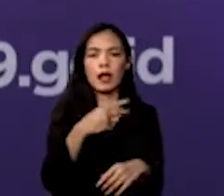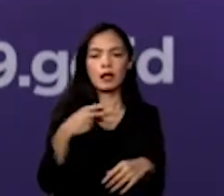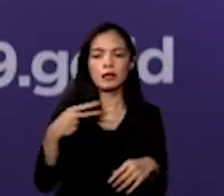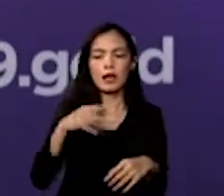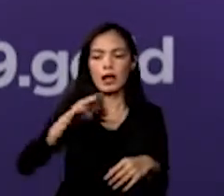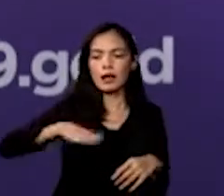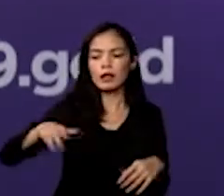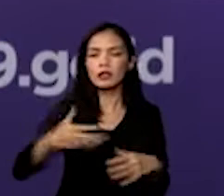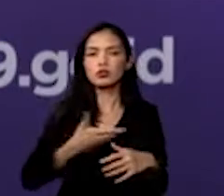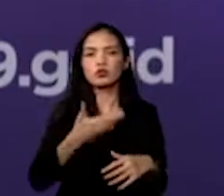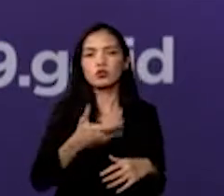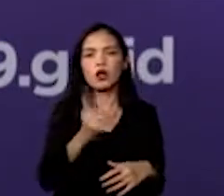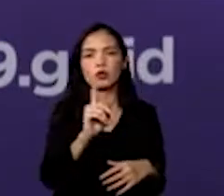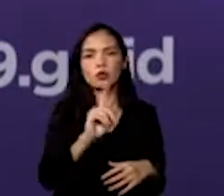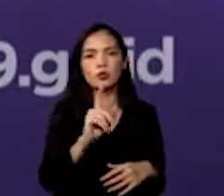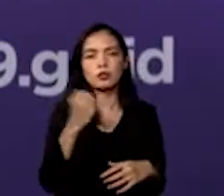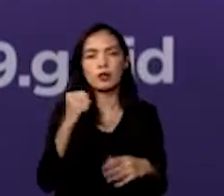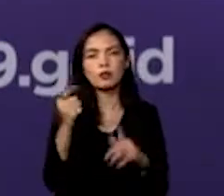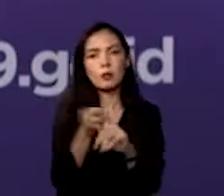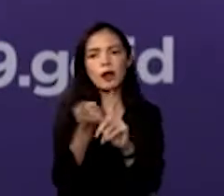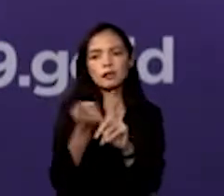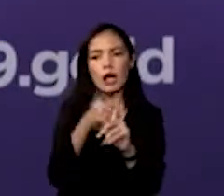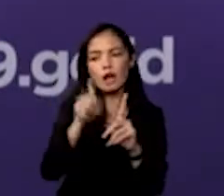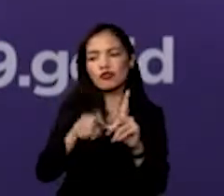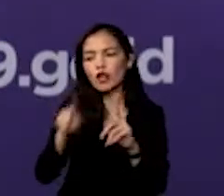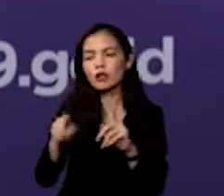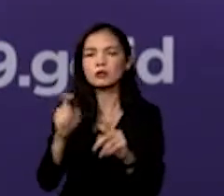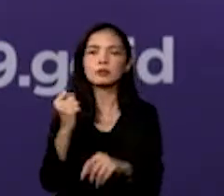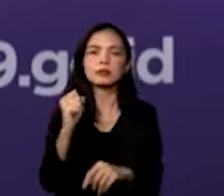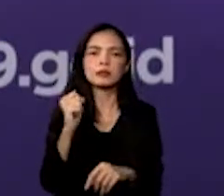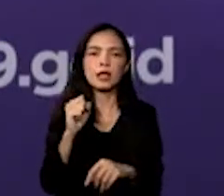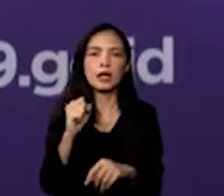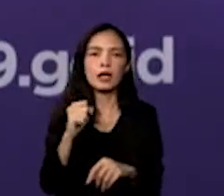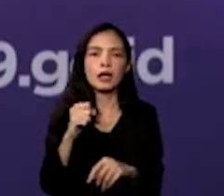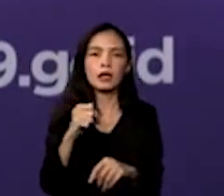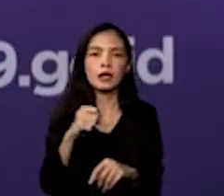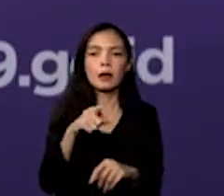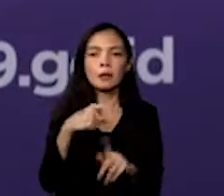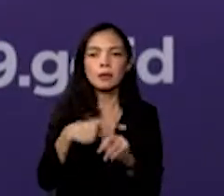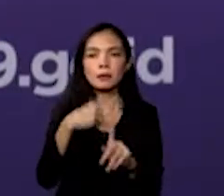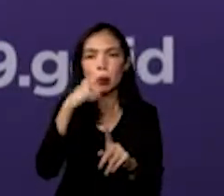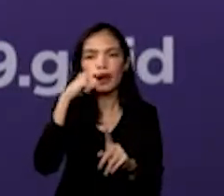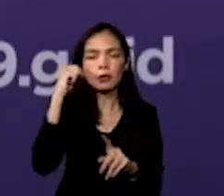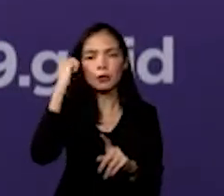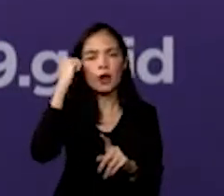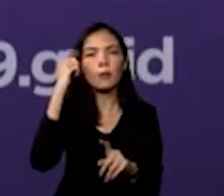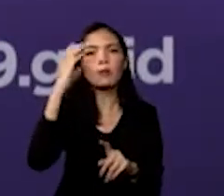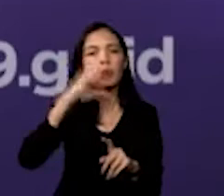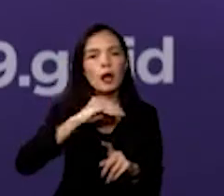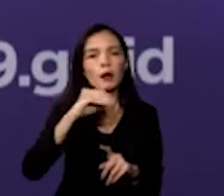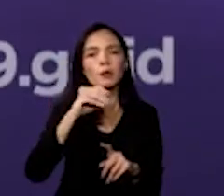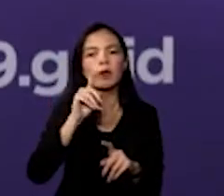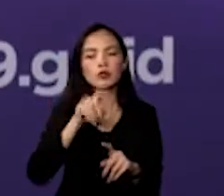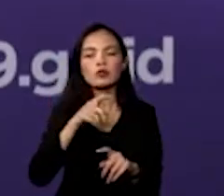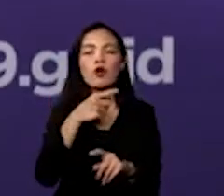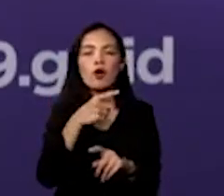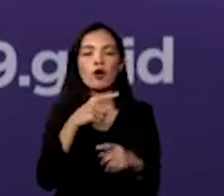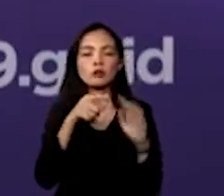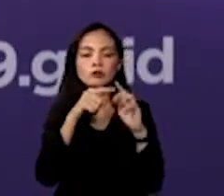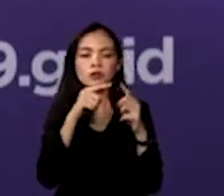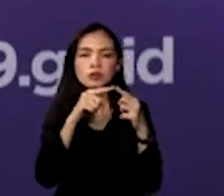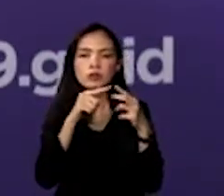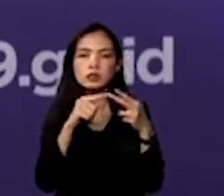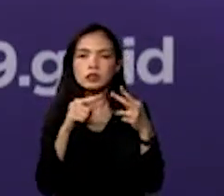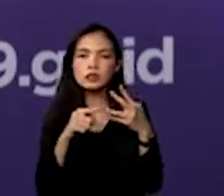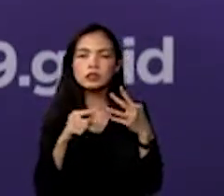suka enggak bisa dipaksa begitu juga kalau orang tua bisa paham harus begini begini begini